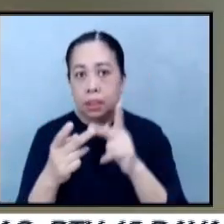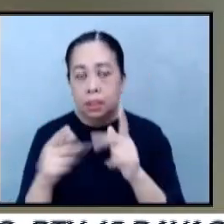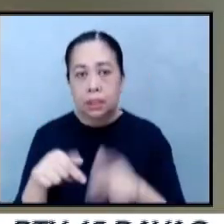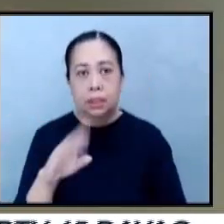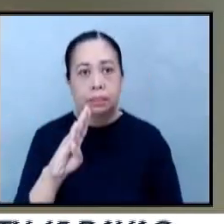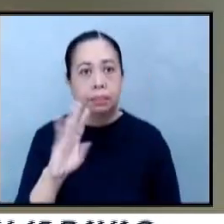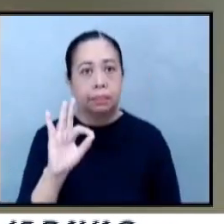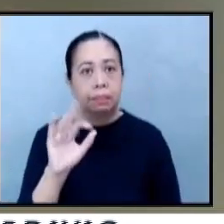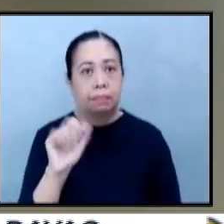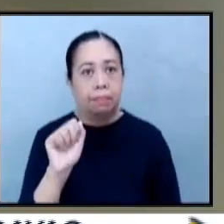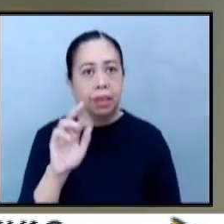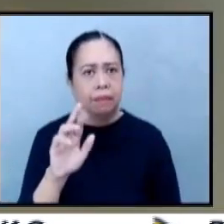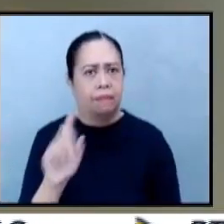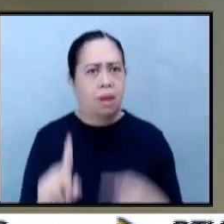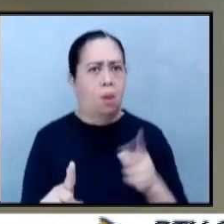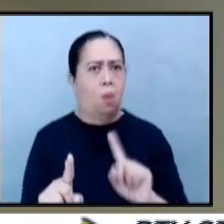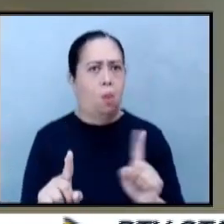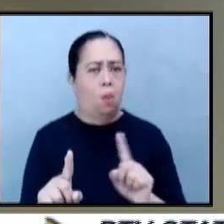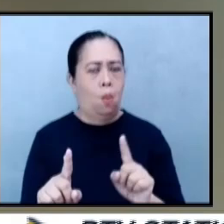Aquatic Resources ay